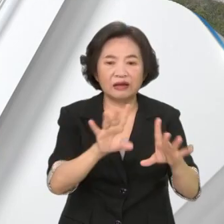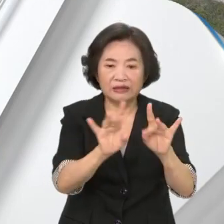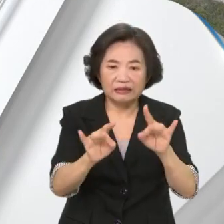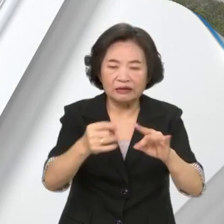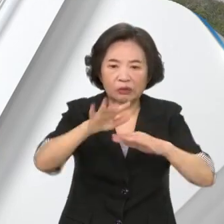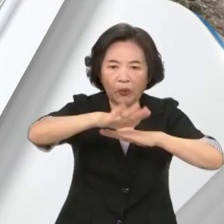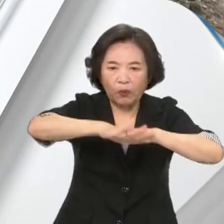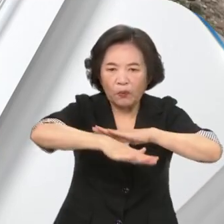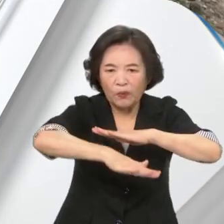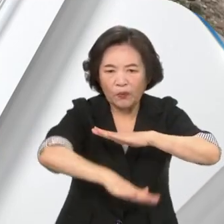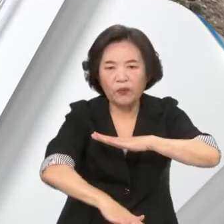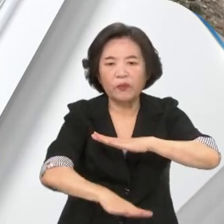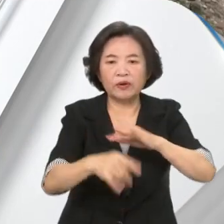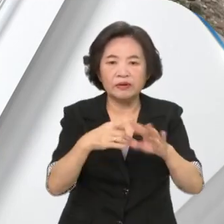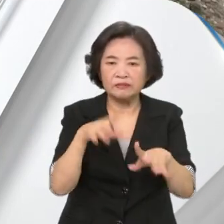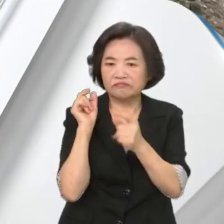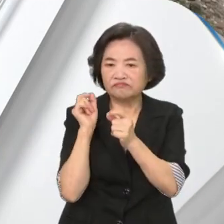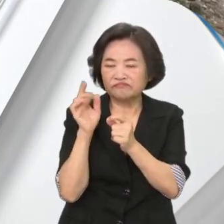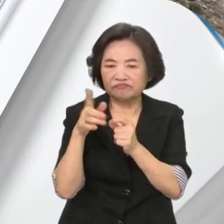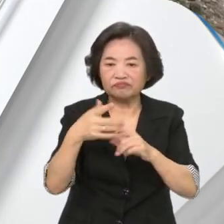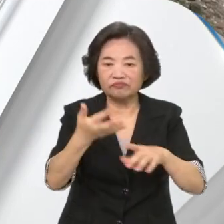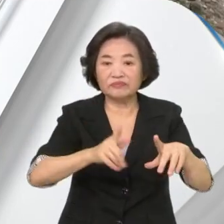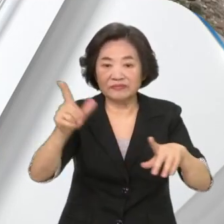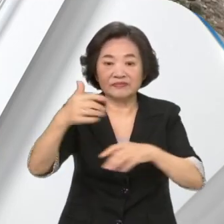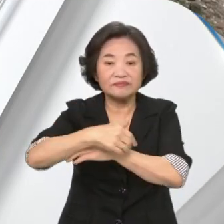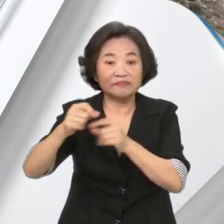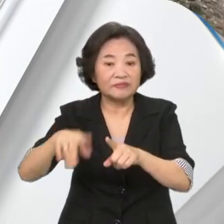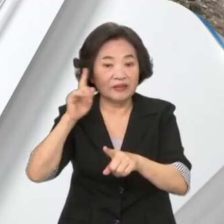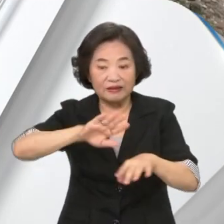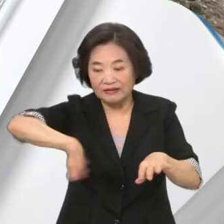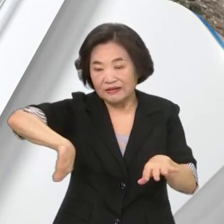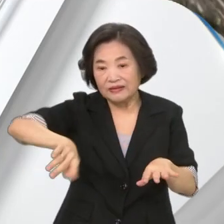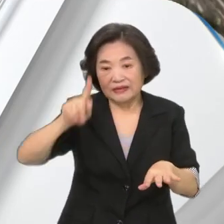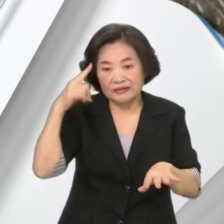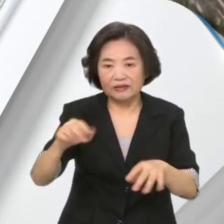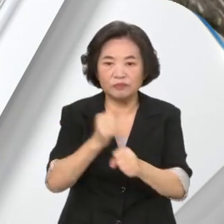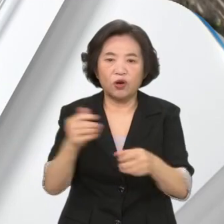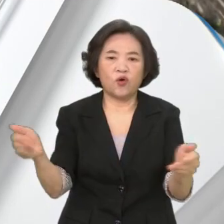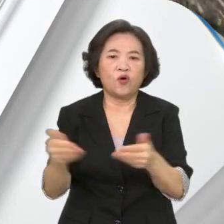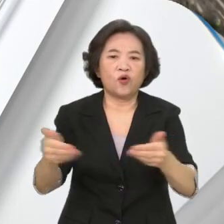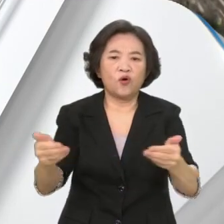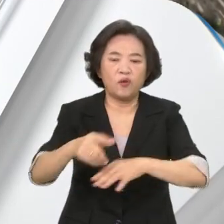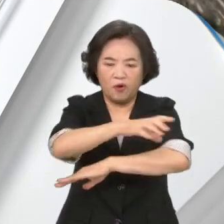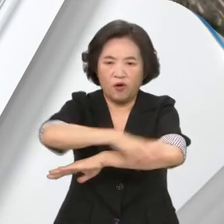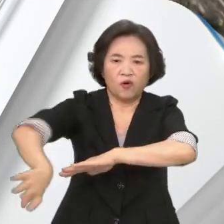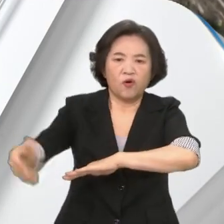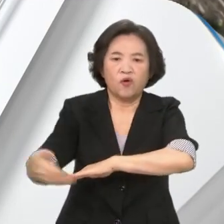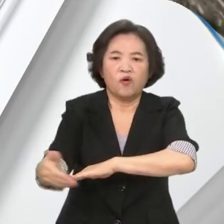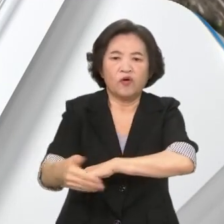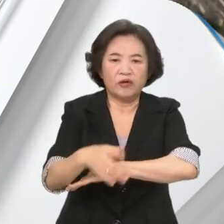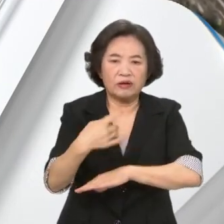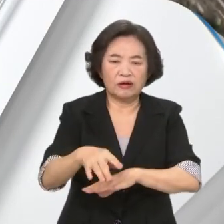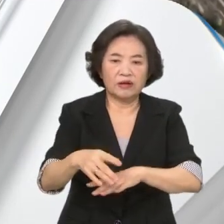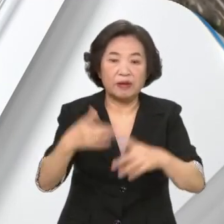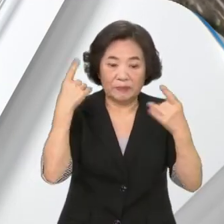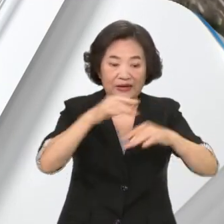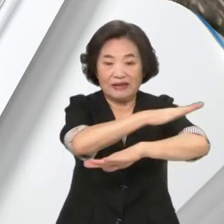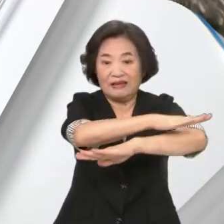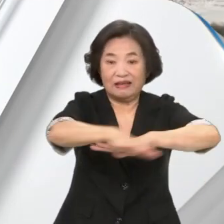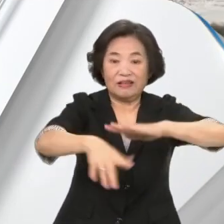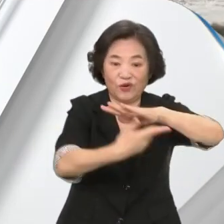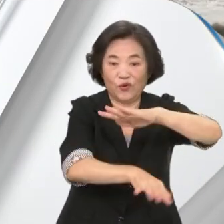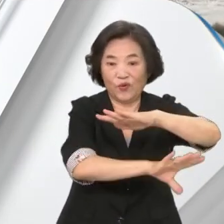水位降咗一度。按照慈生雄公所有啲实体南片都系做藏尊桥嘅工程，直至到本地流经